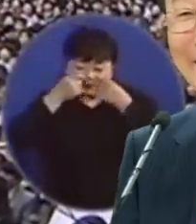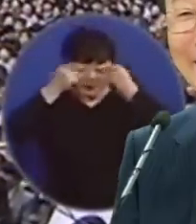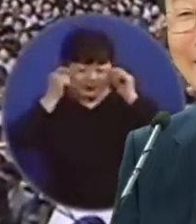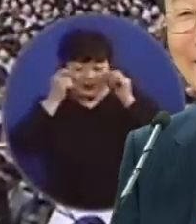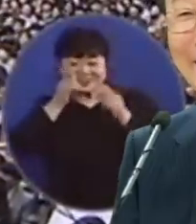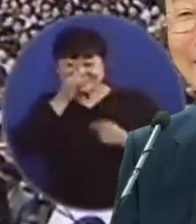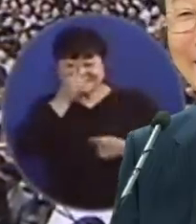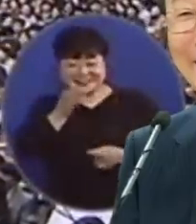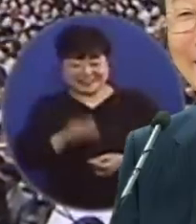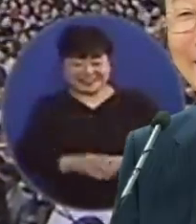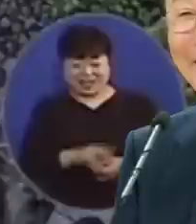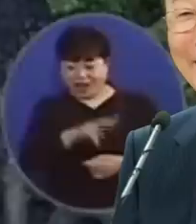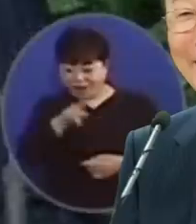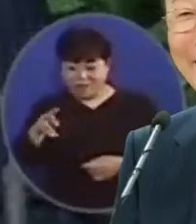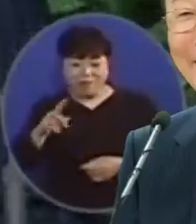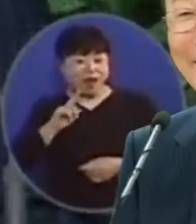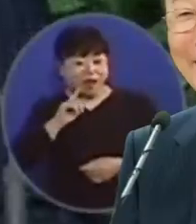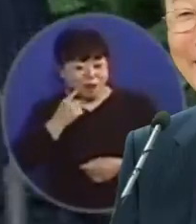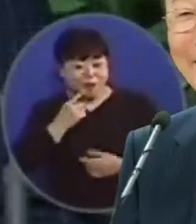했겠지만 다 곱다고.